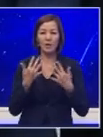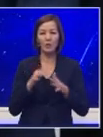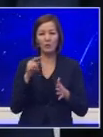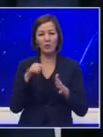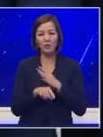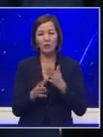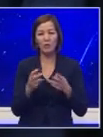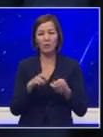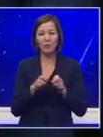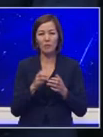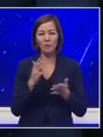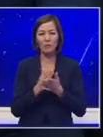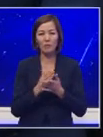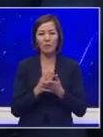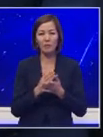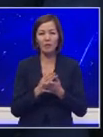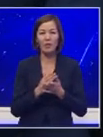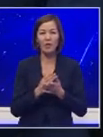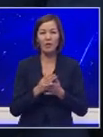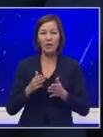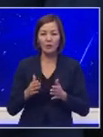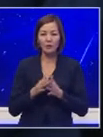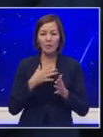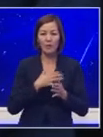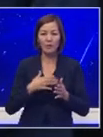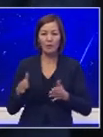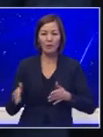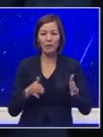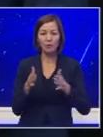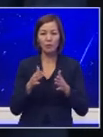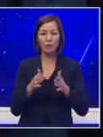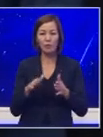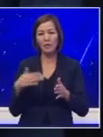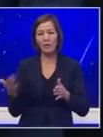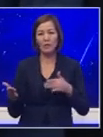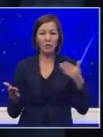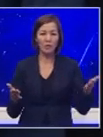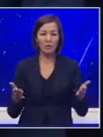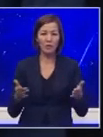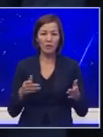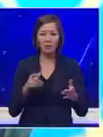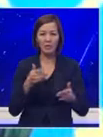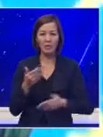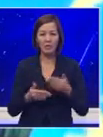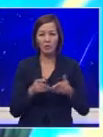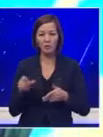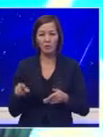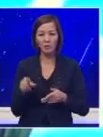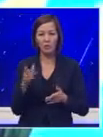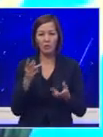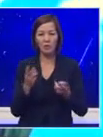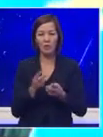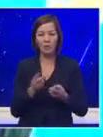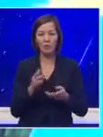екі жағында жаңағы тротуар міндетті түрде керек. Оқушылар бізде көп жүреді. Осыған ықпал етуіңізді сұраймыз. Көп рахмет. Енді мынау